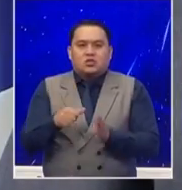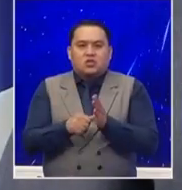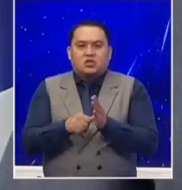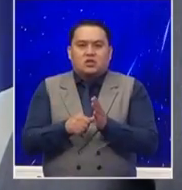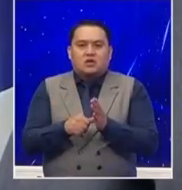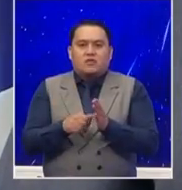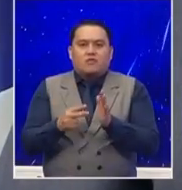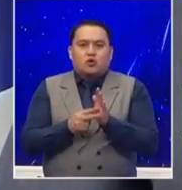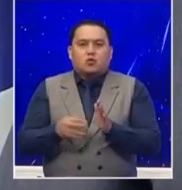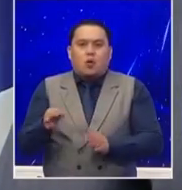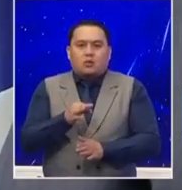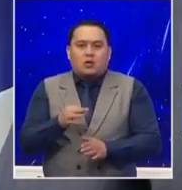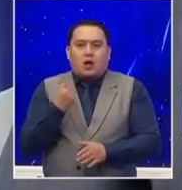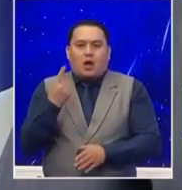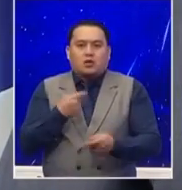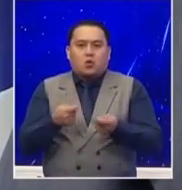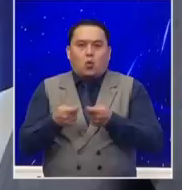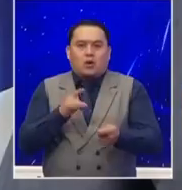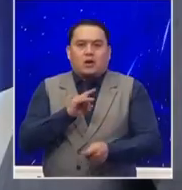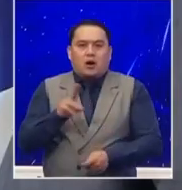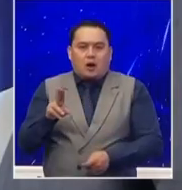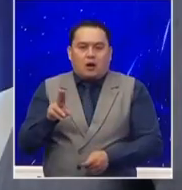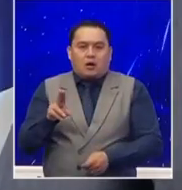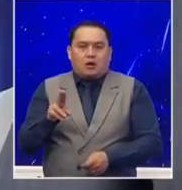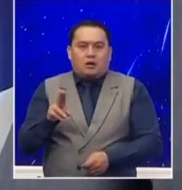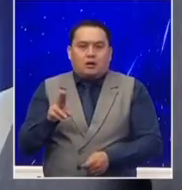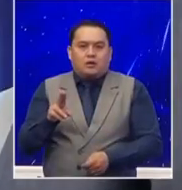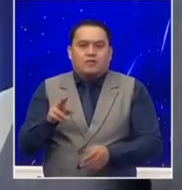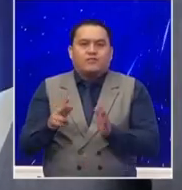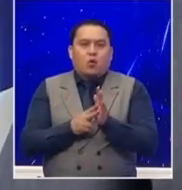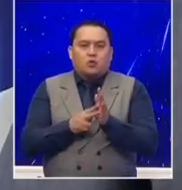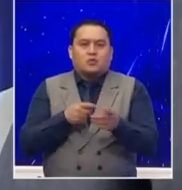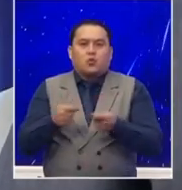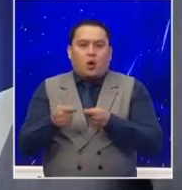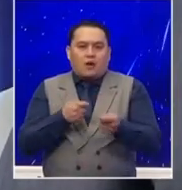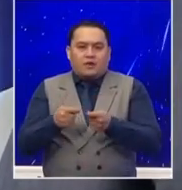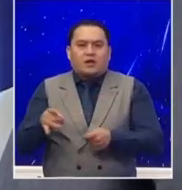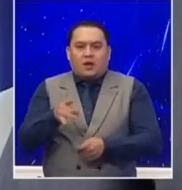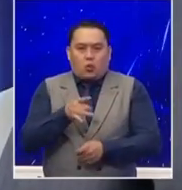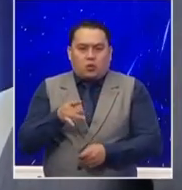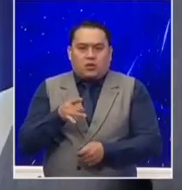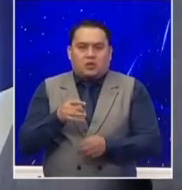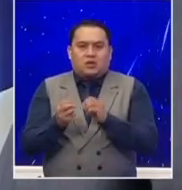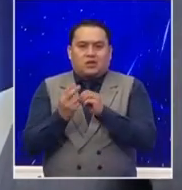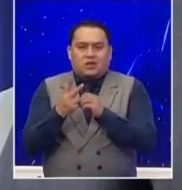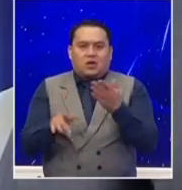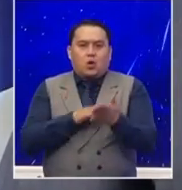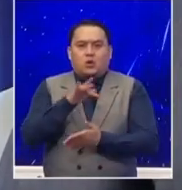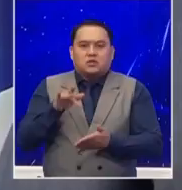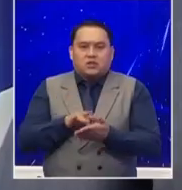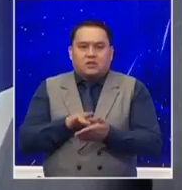8 областных, один руководитель был республиканского значения, 8 руководителей районного, 13